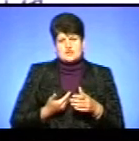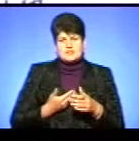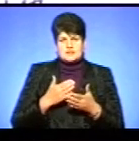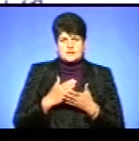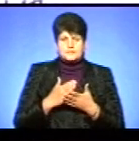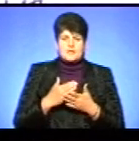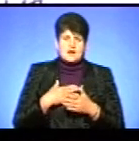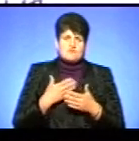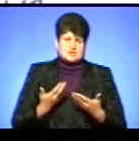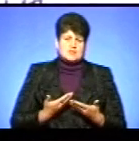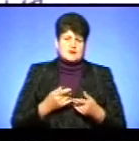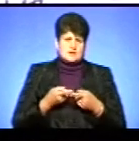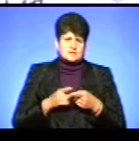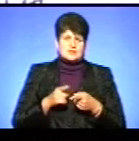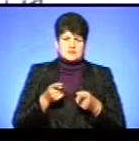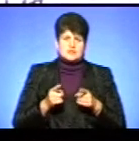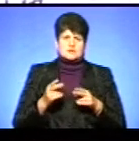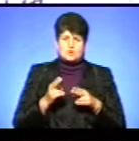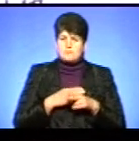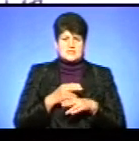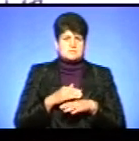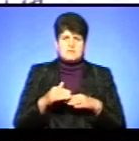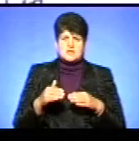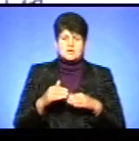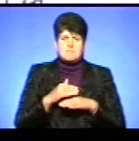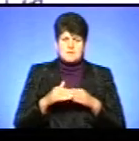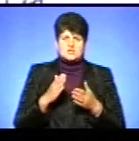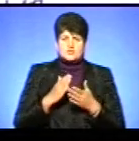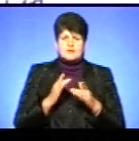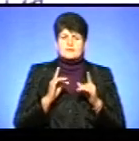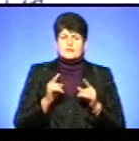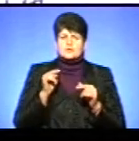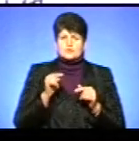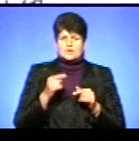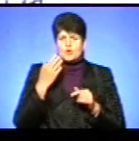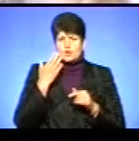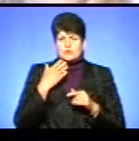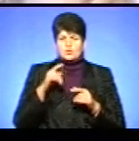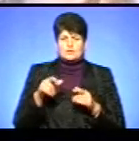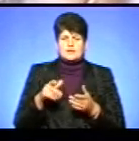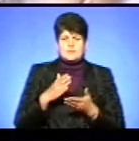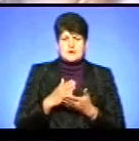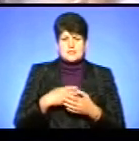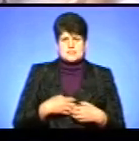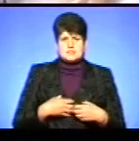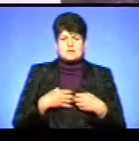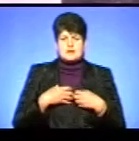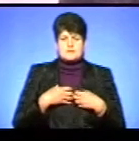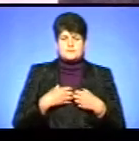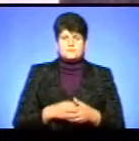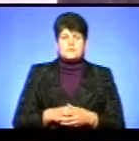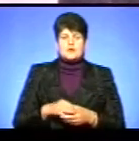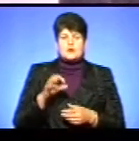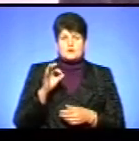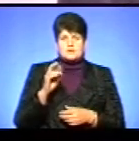А життя – це насправді дійсно без меж. А межі є тільки коли у людини присутній страх. За словами Олени Коваль, про